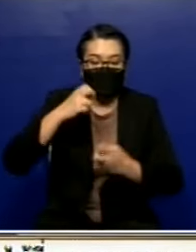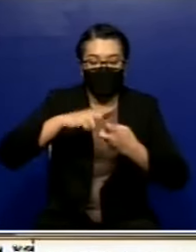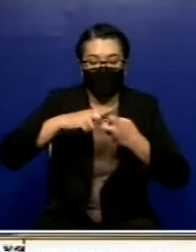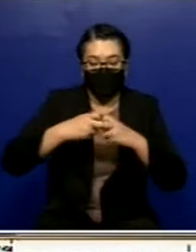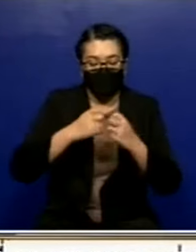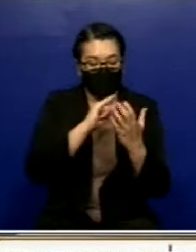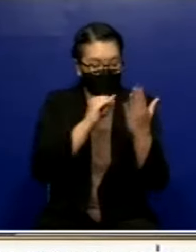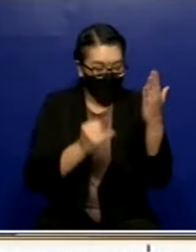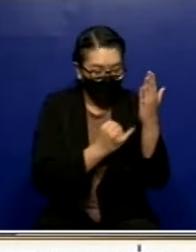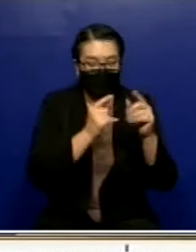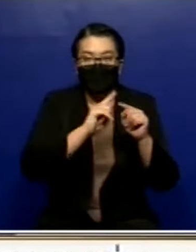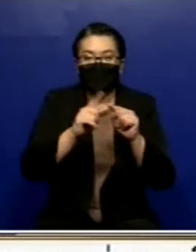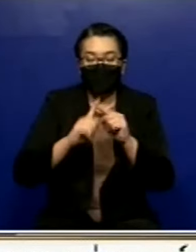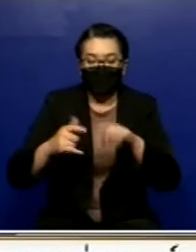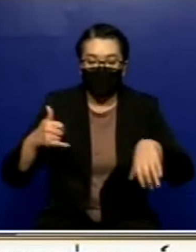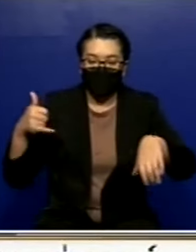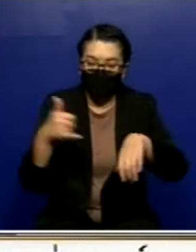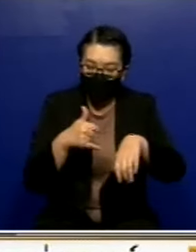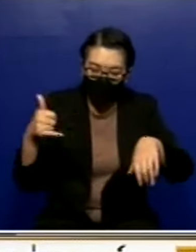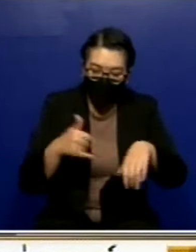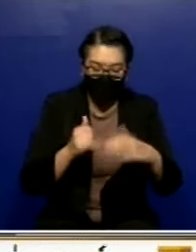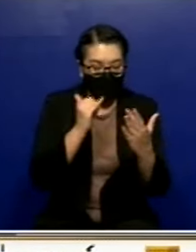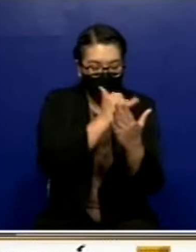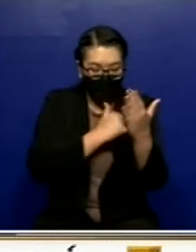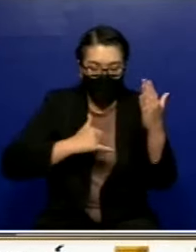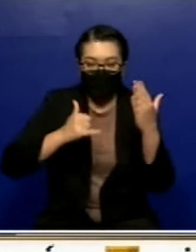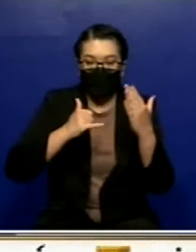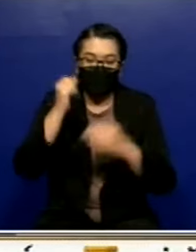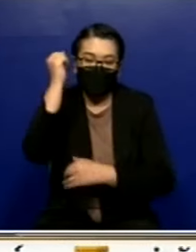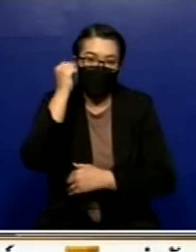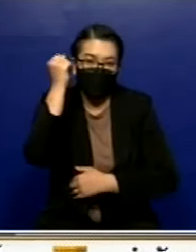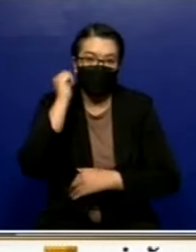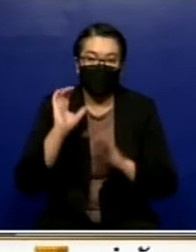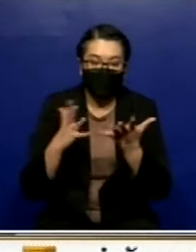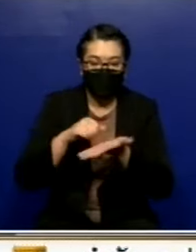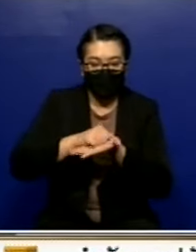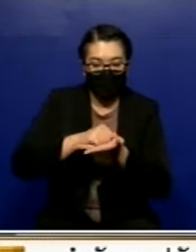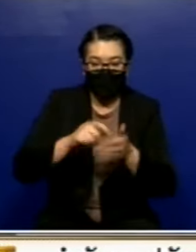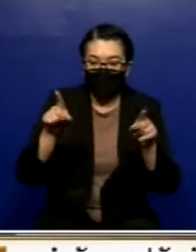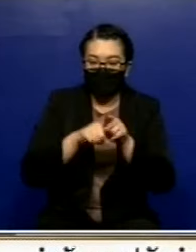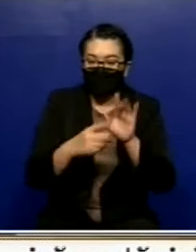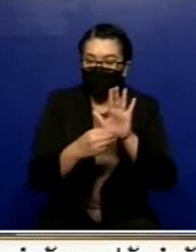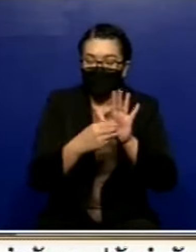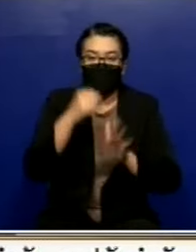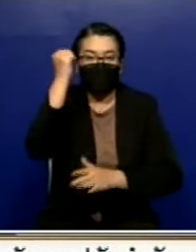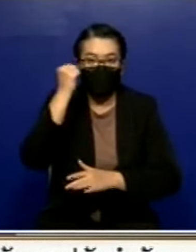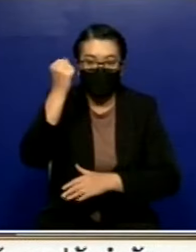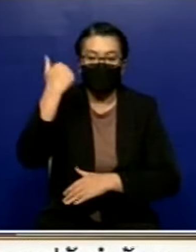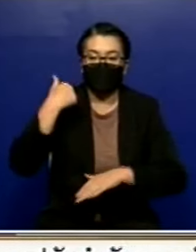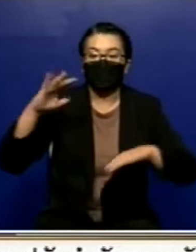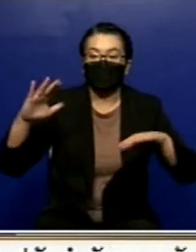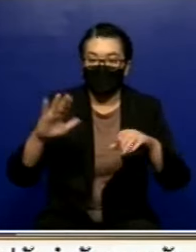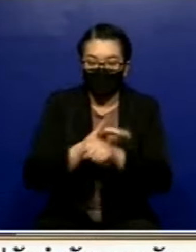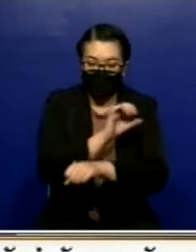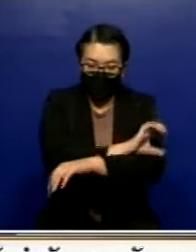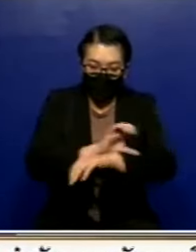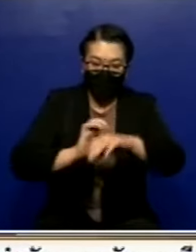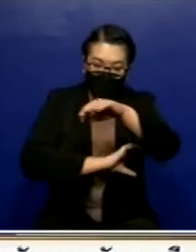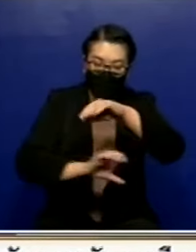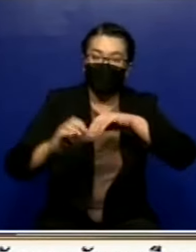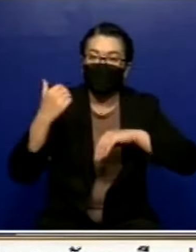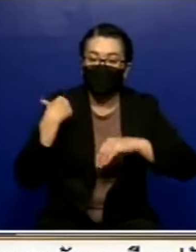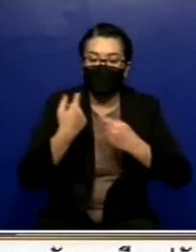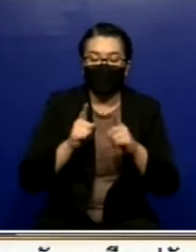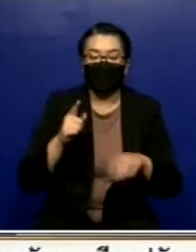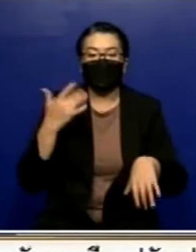ปัหาอะไรการเดินทางไม่มีลดสาธรณะบริการแบบคนใกฎม.แล้วยัมีคำสั่งให้ไป